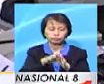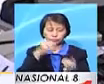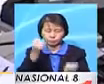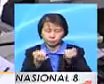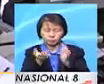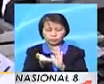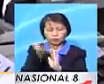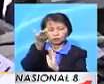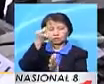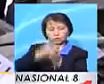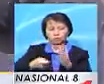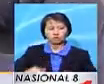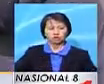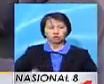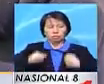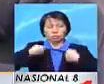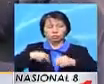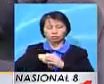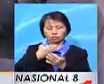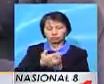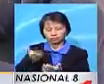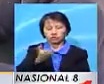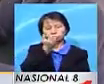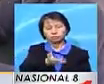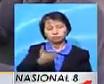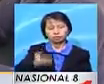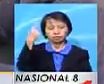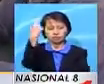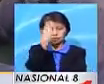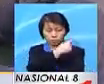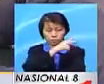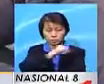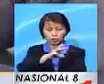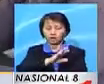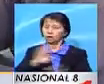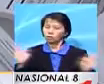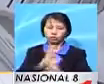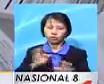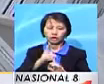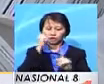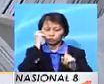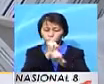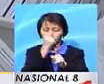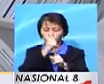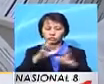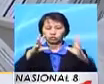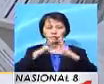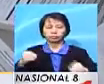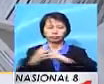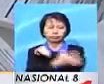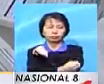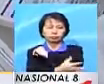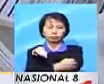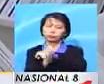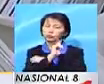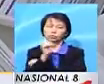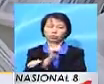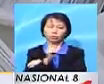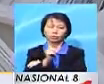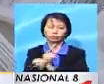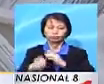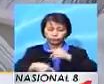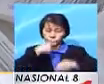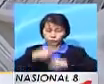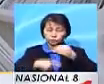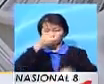mengimbangi kenaikan kos sara hidup dalam membeli barangan keperluan harian dan bukannya bertujuan untuk membasmi kemiskinan. Mengulas